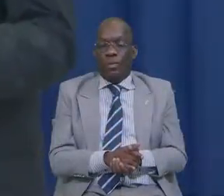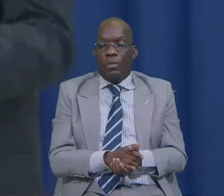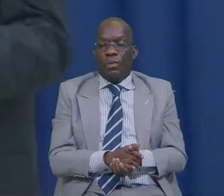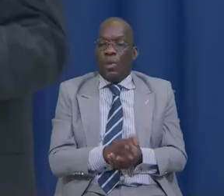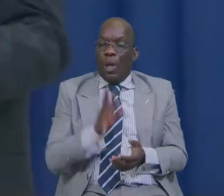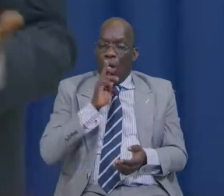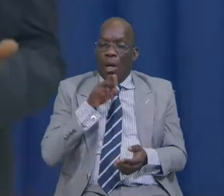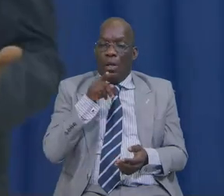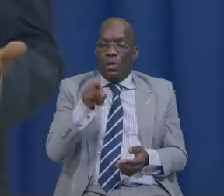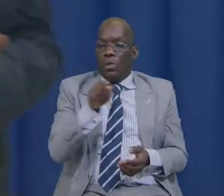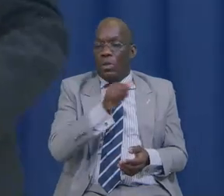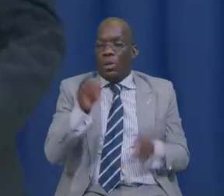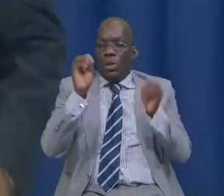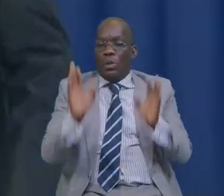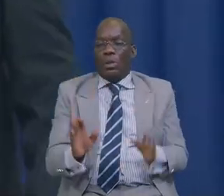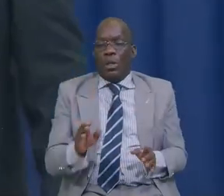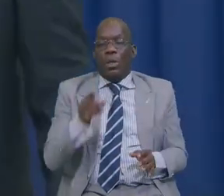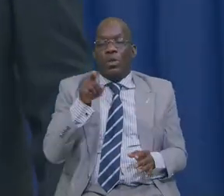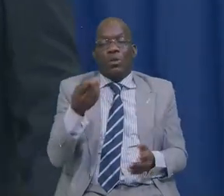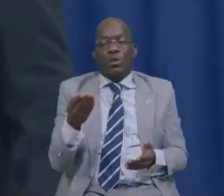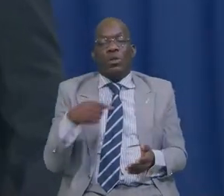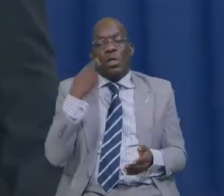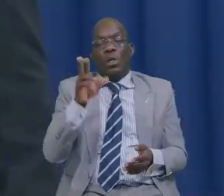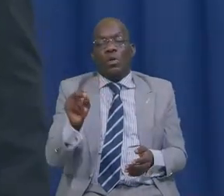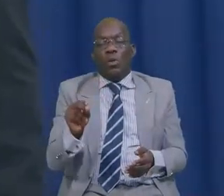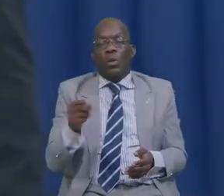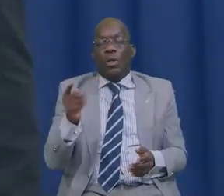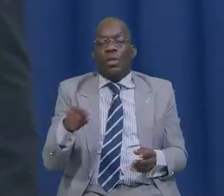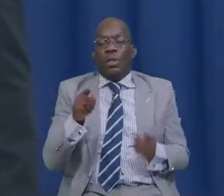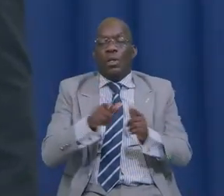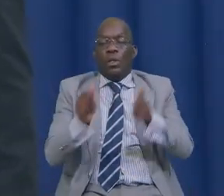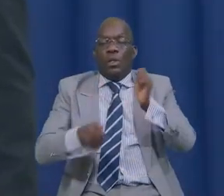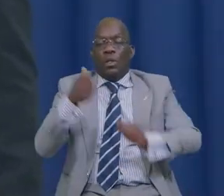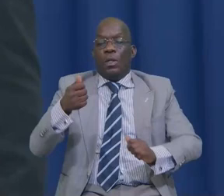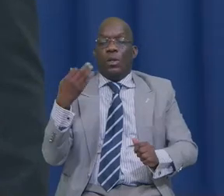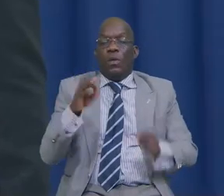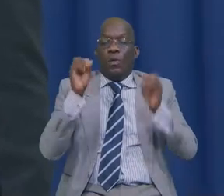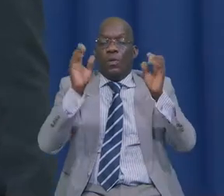Est-ce que tu es un enseignant? Tu dis non. Mais le plus grand